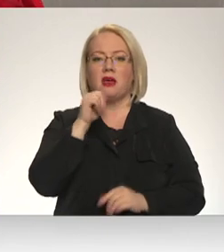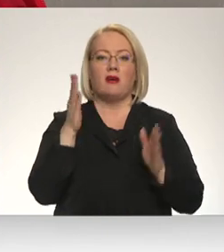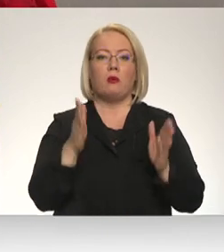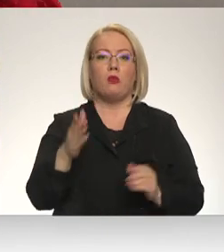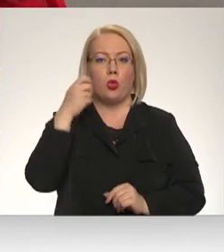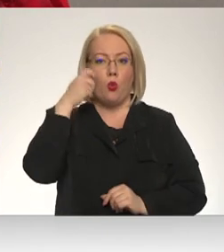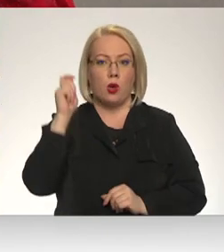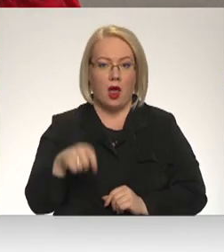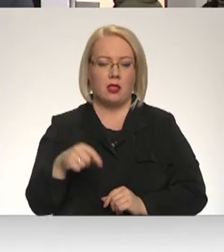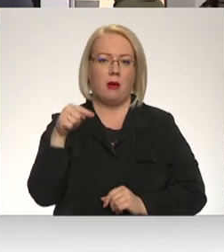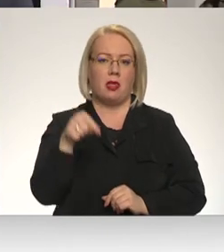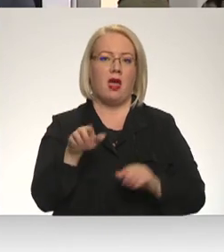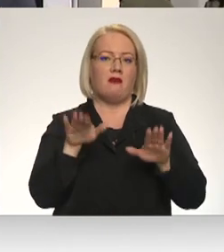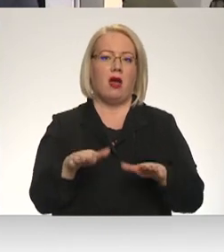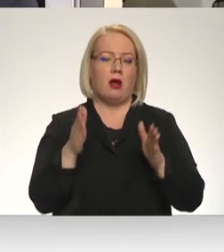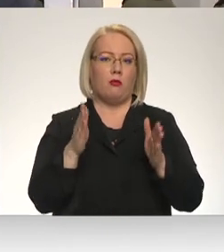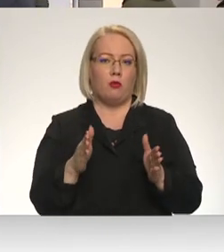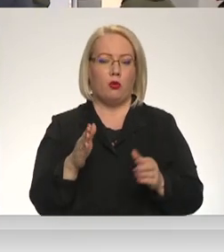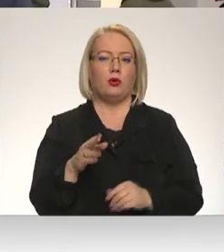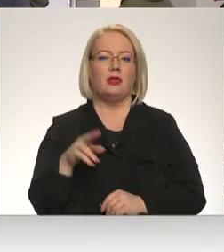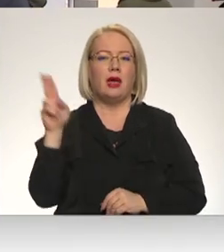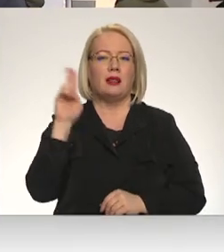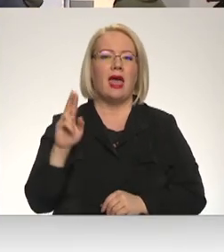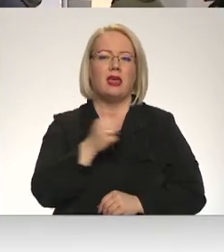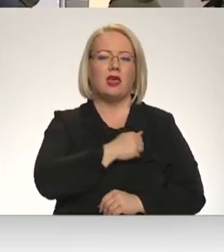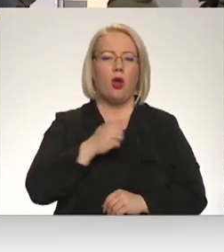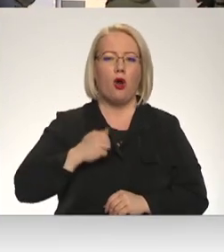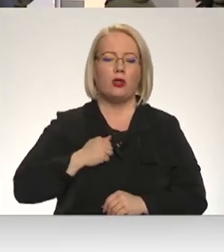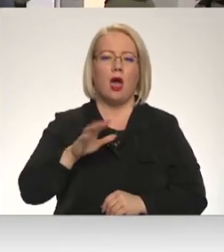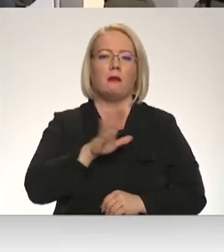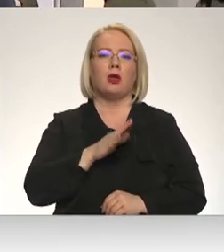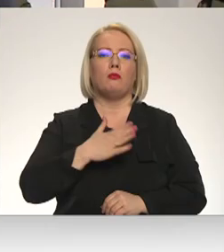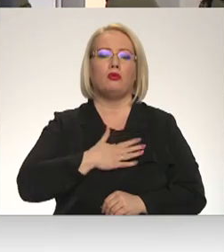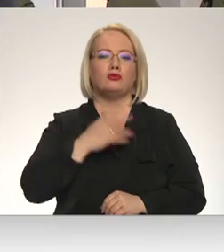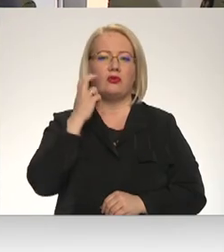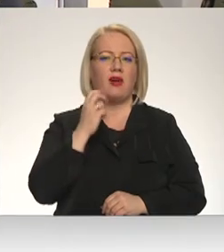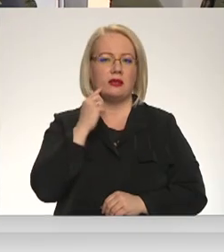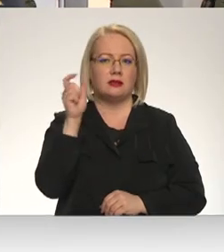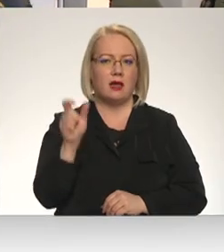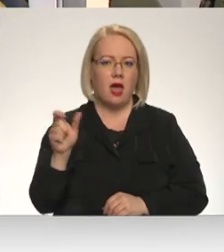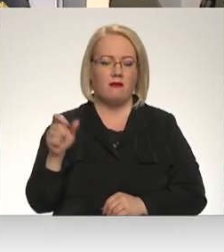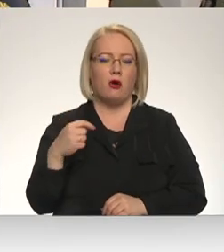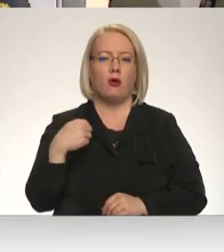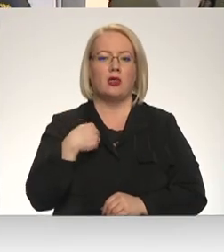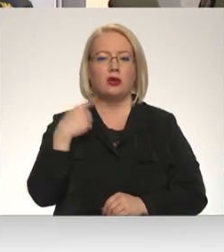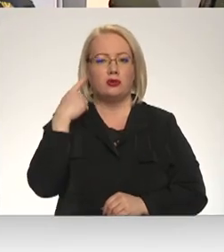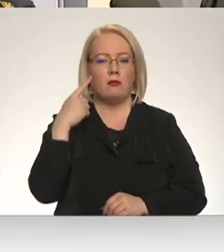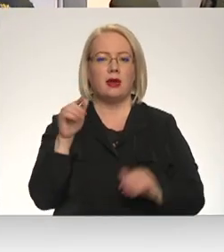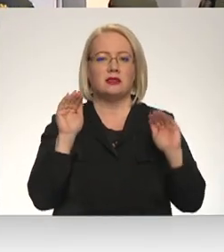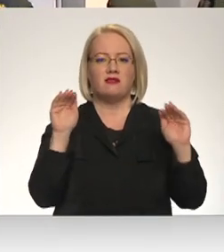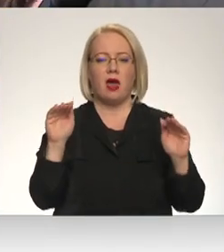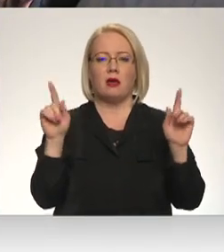bet šeit mēs varam. Leģionā ir bijuši mūsu vecie tēvi, un es domāju, ka tā ir svēta lieta